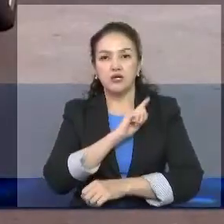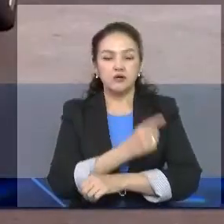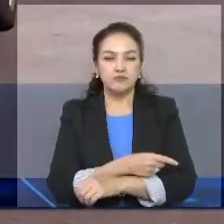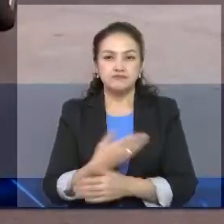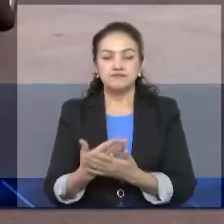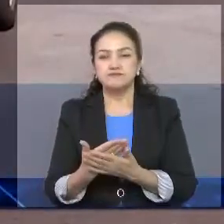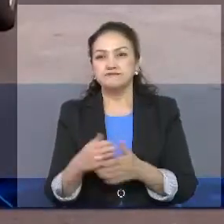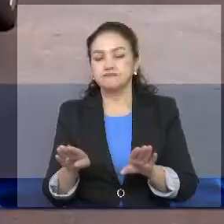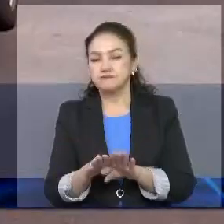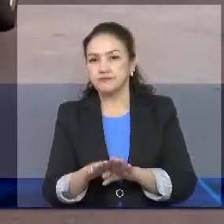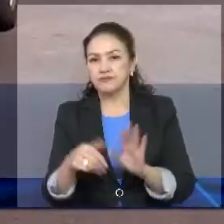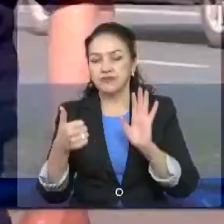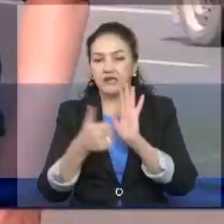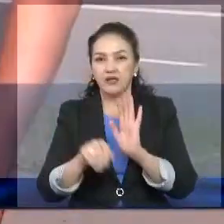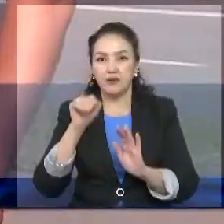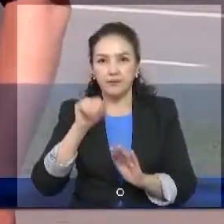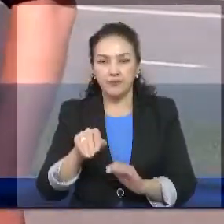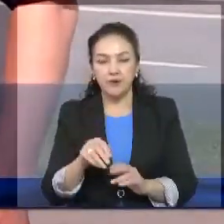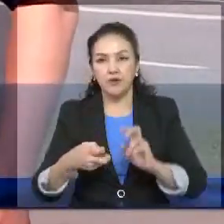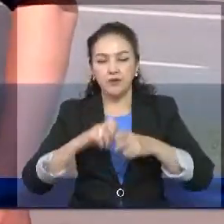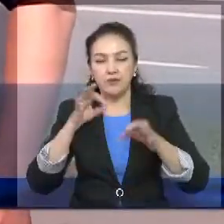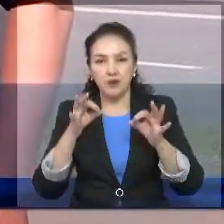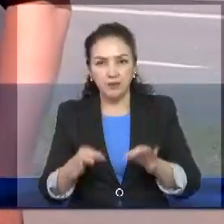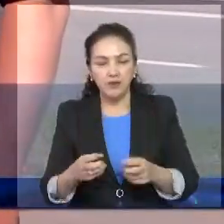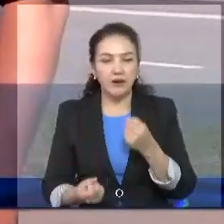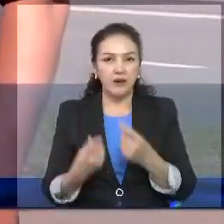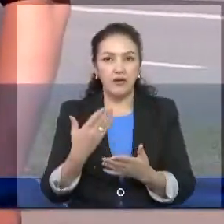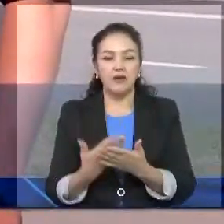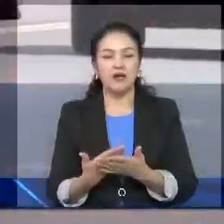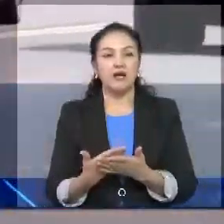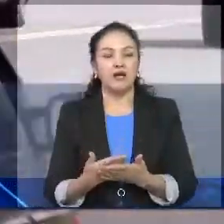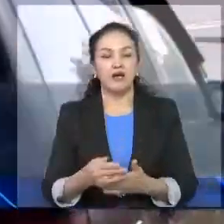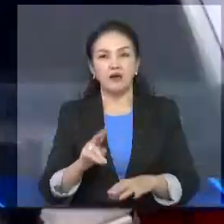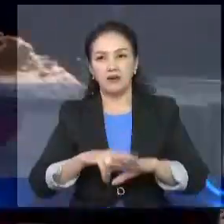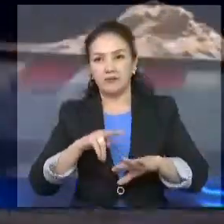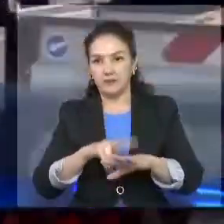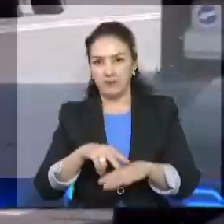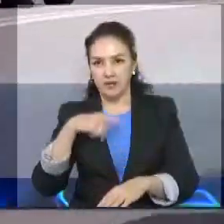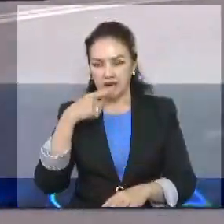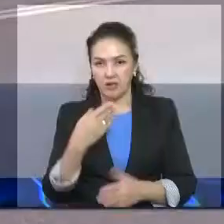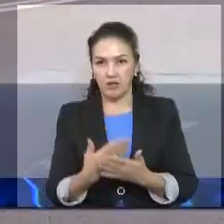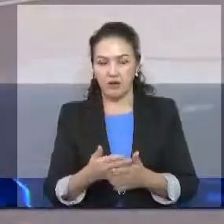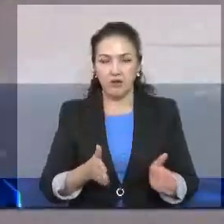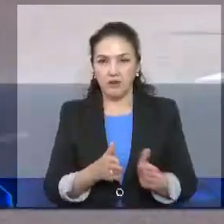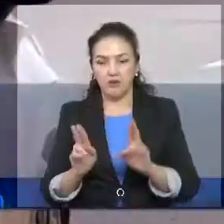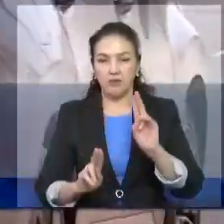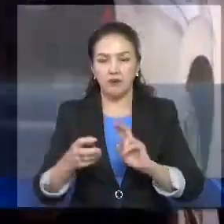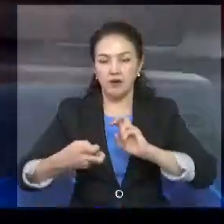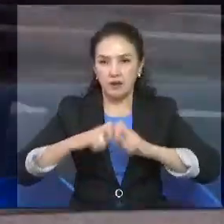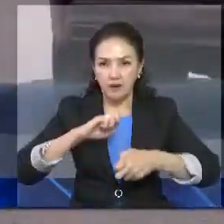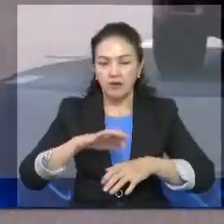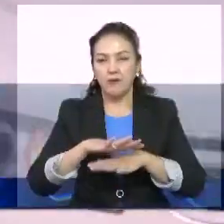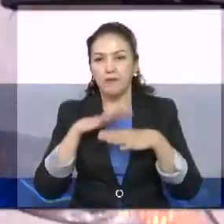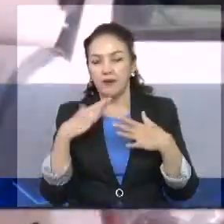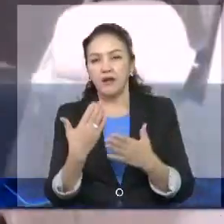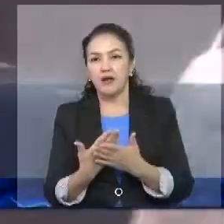жыл басынан бері 600 мыңнан астам құқық бұзушылықты анықтаған. Тәртіп сақшылардың айтуынша жол ережесін бұзатындардың